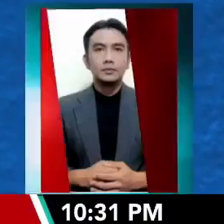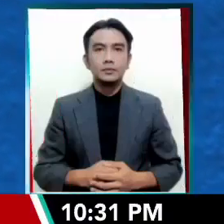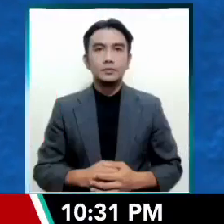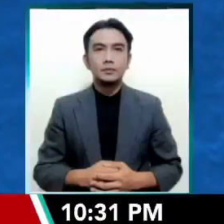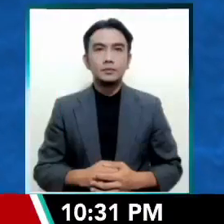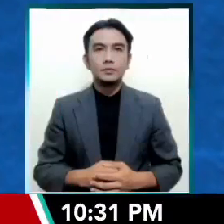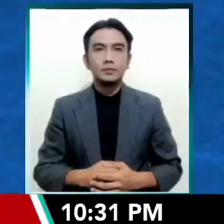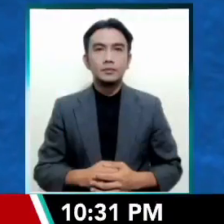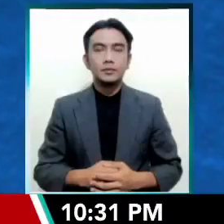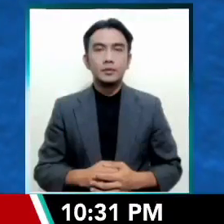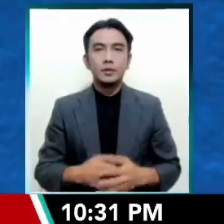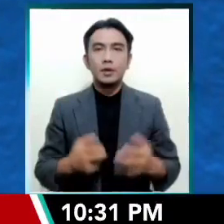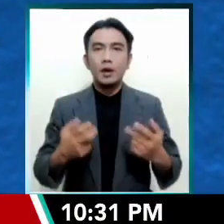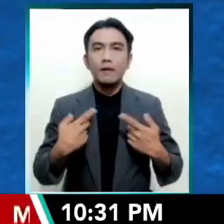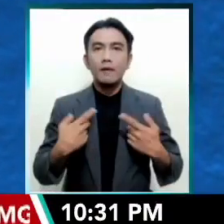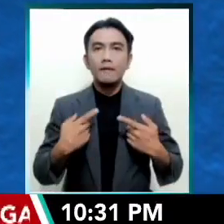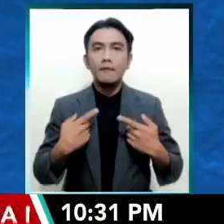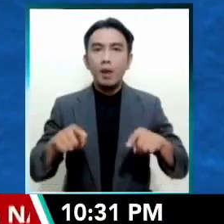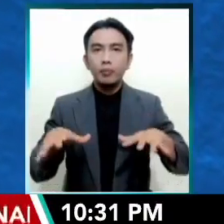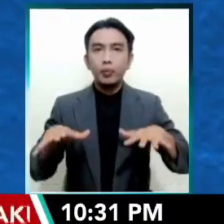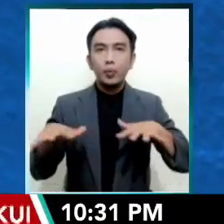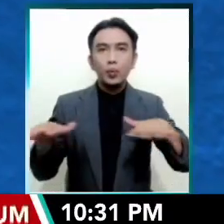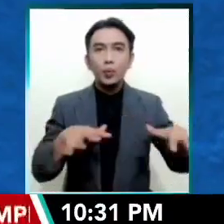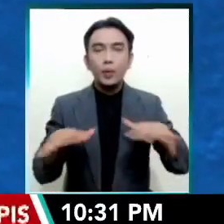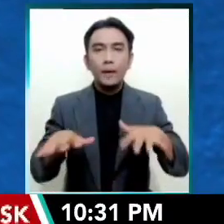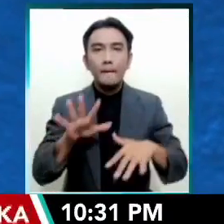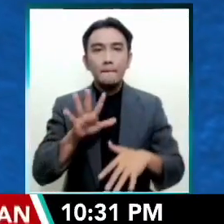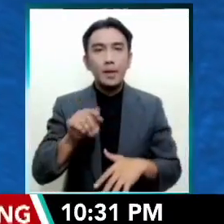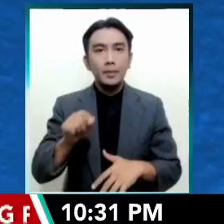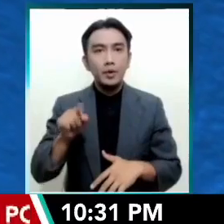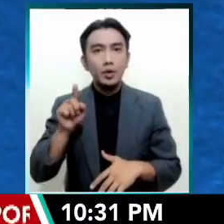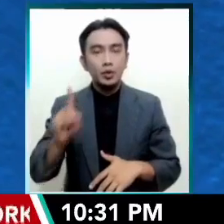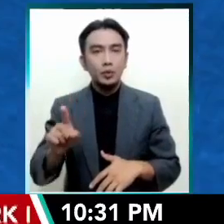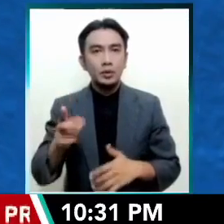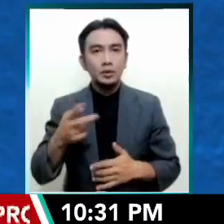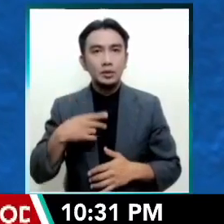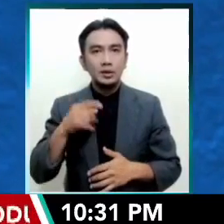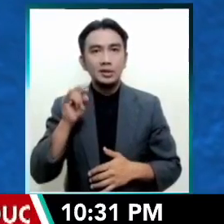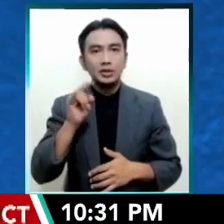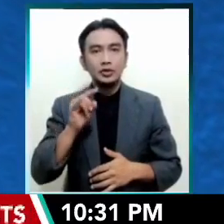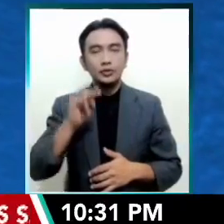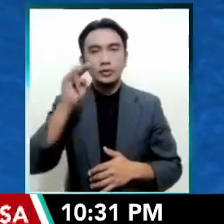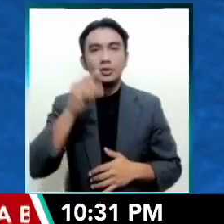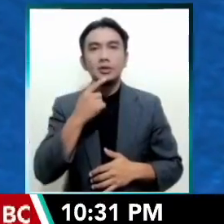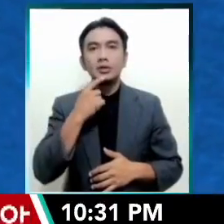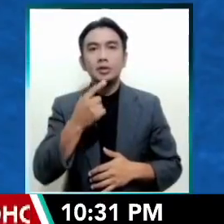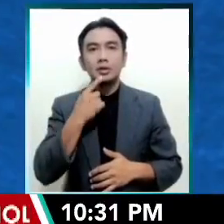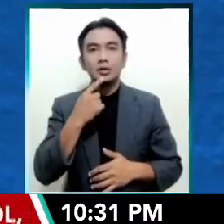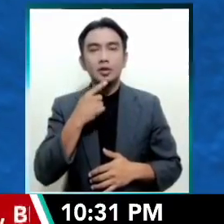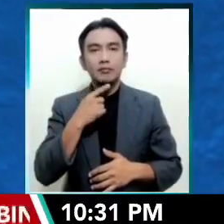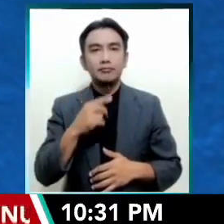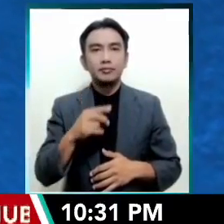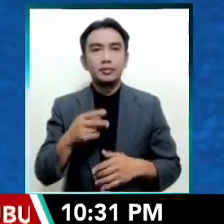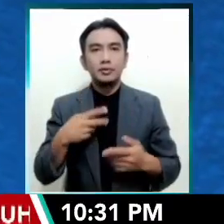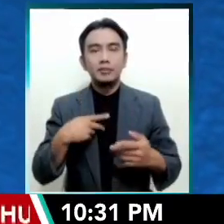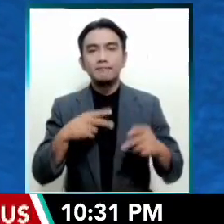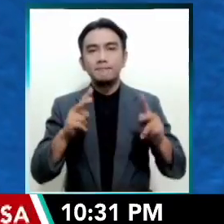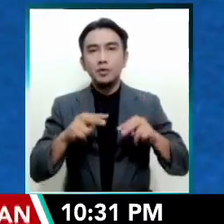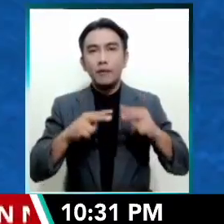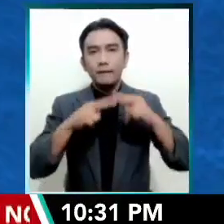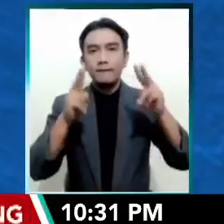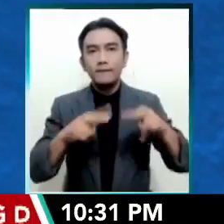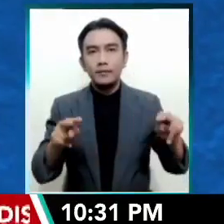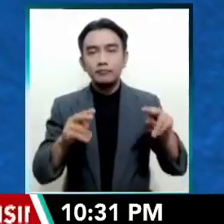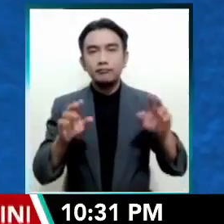niyanig ng magnitude 5.1 na lindol ang Ilocos Norte. Ayon sa FIVOX, naitala ang epicenter ng lindol sa hilagang kanluran